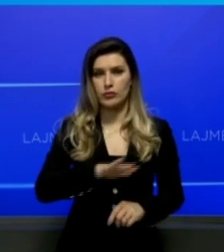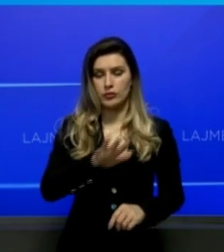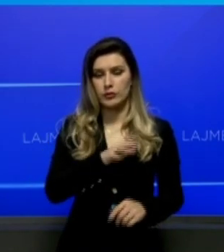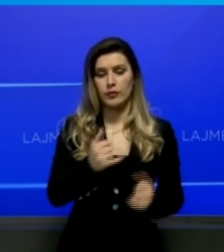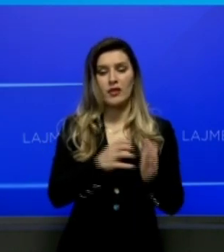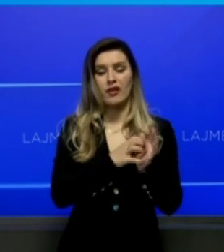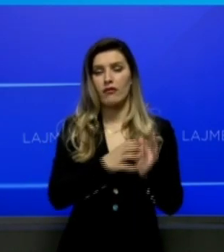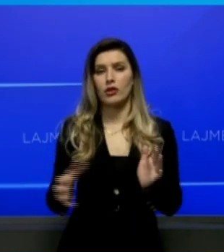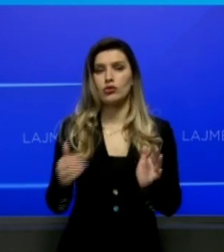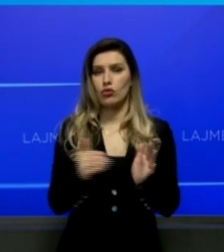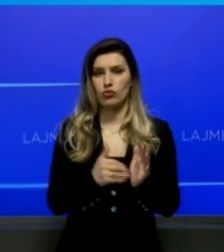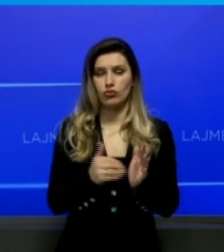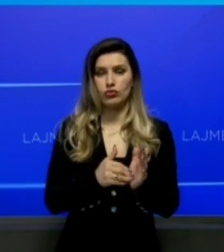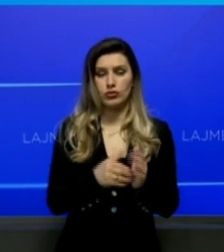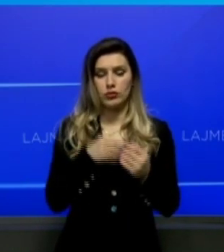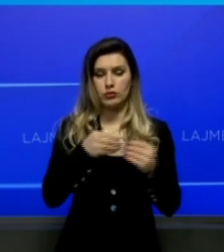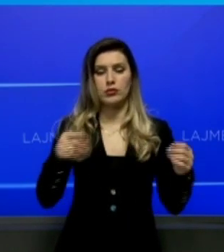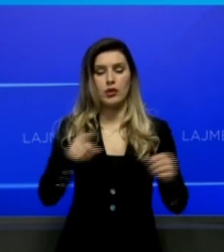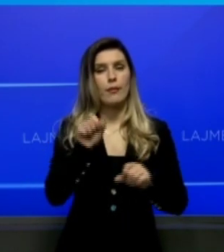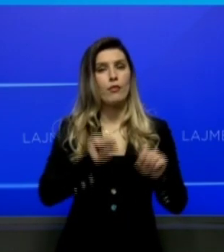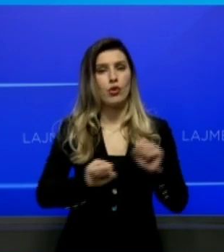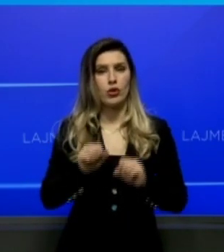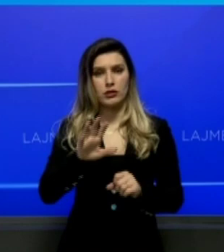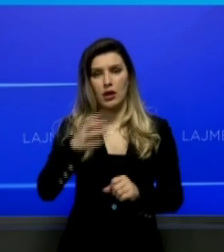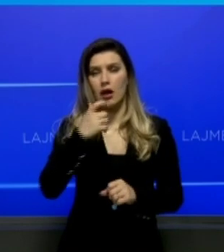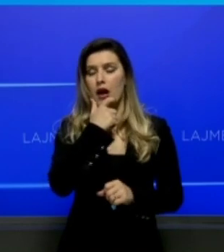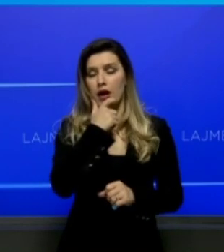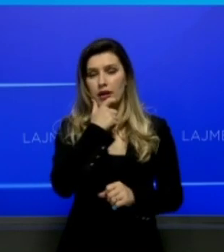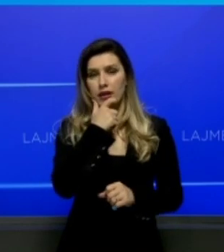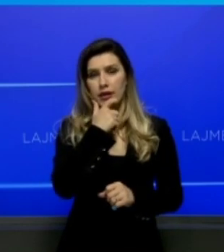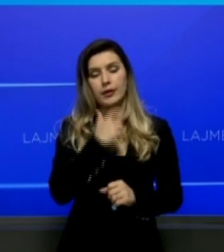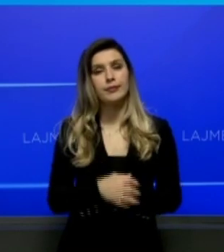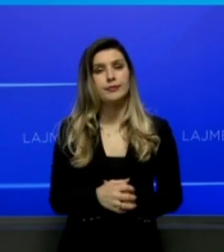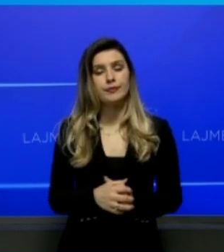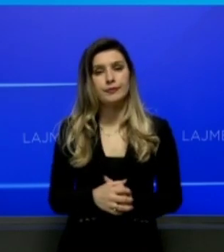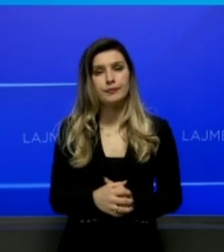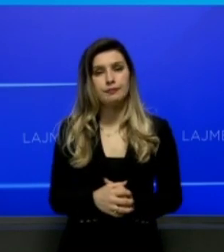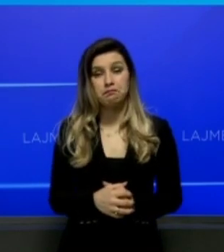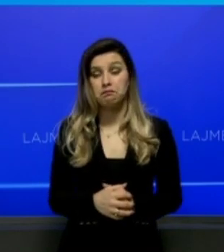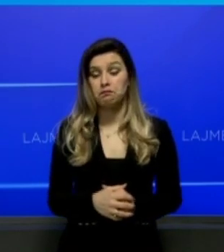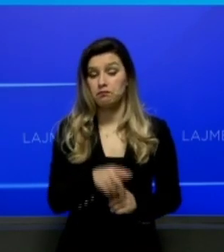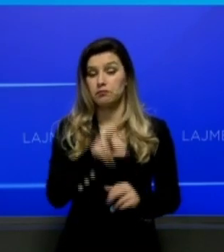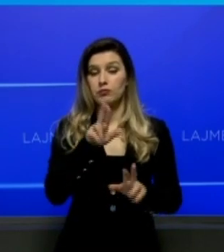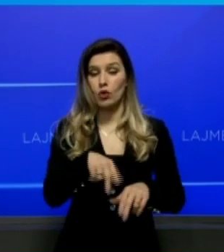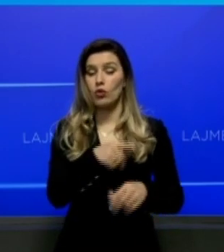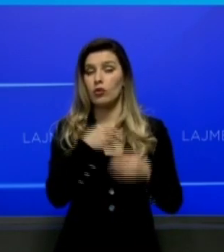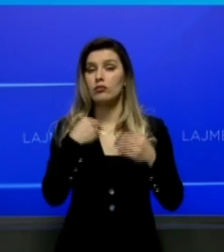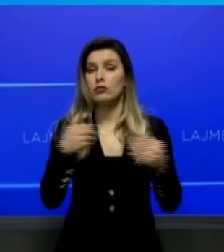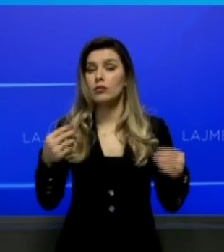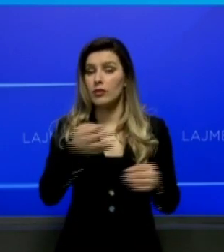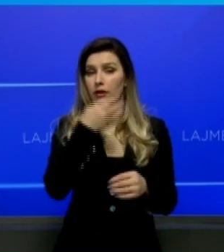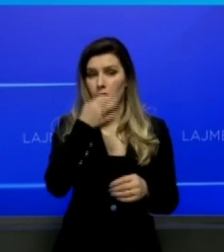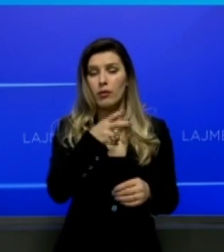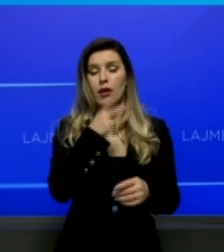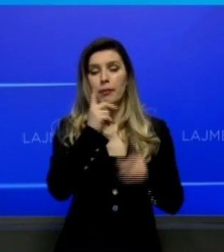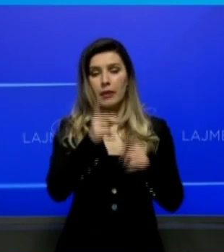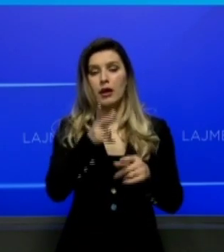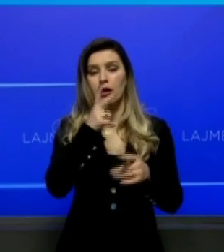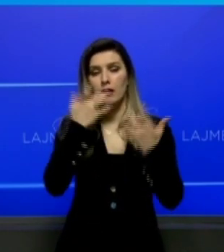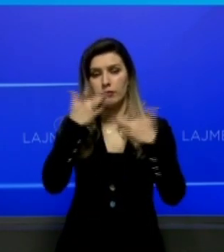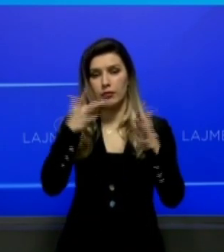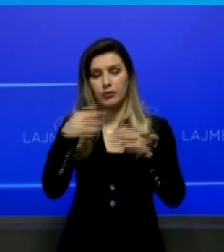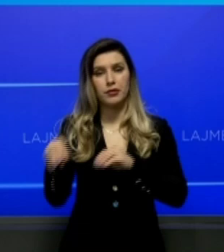vazhdojnë të rritën, thot inteligjenca e mbrojtjes së Mbretërisë së Bashkuar. E civilve në Luhansk u është kërkuar të evakuohen pasi